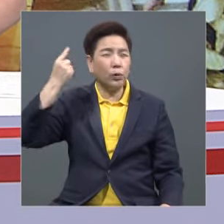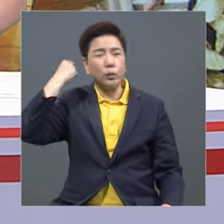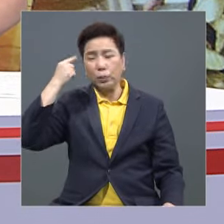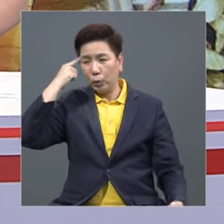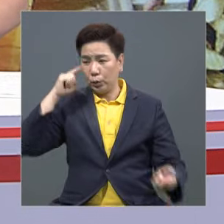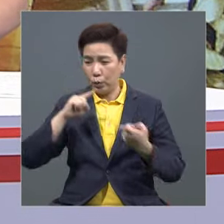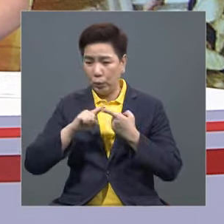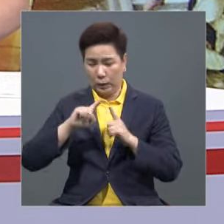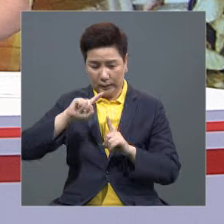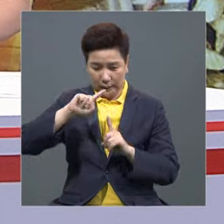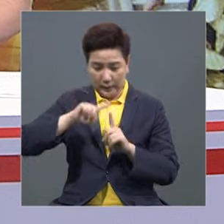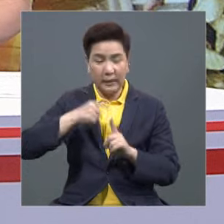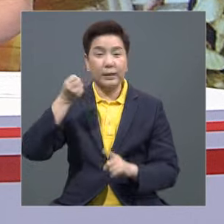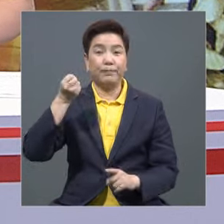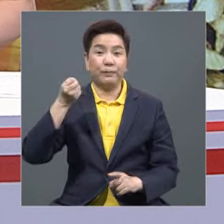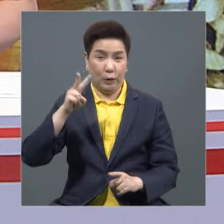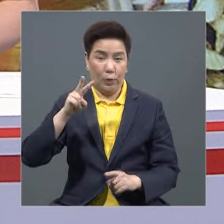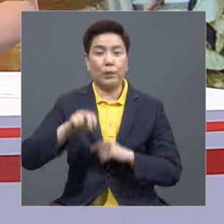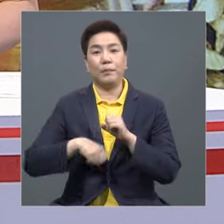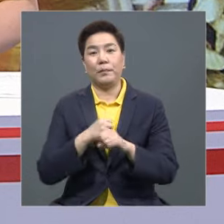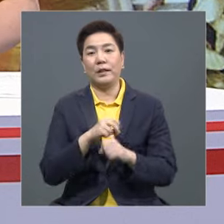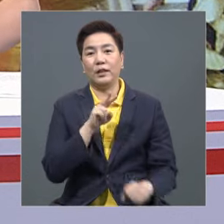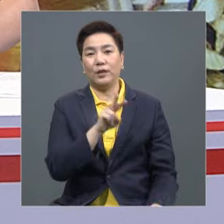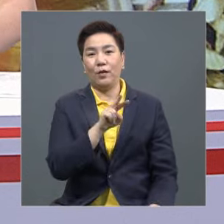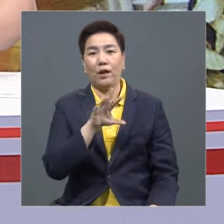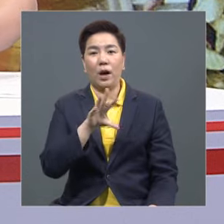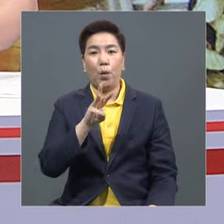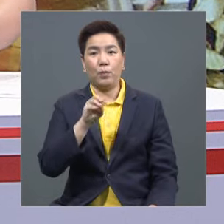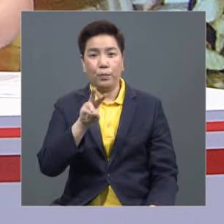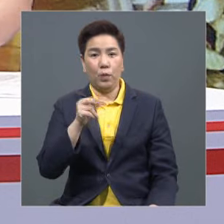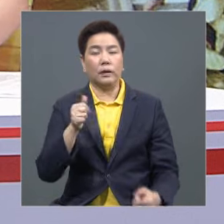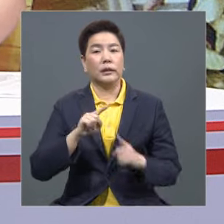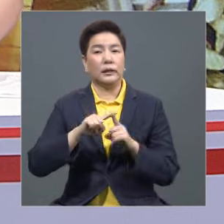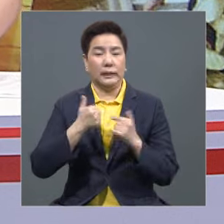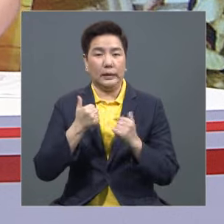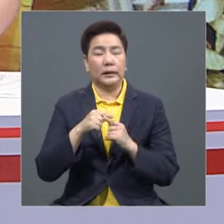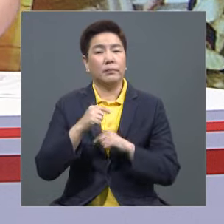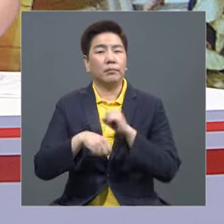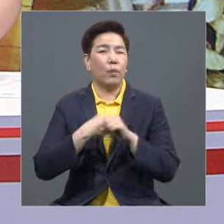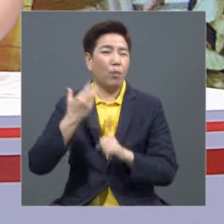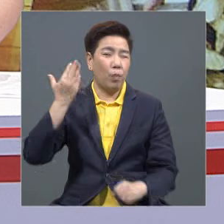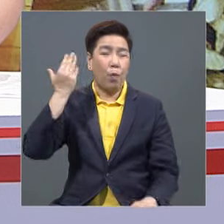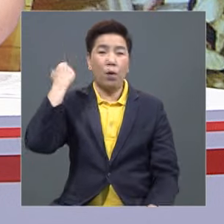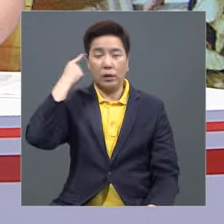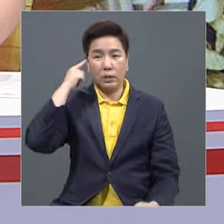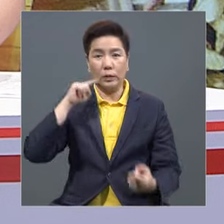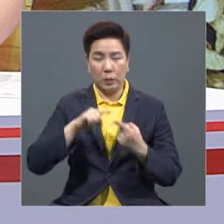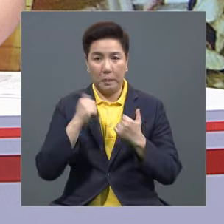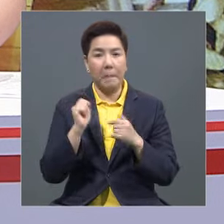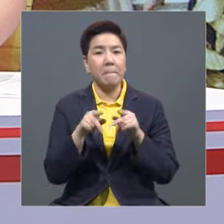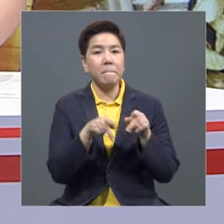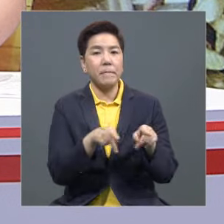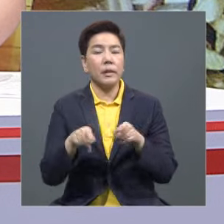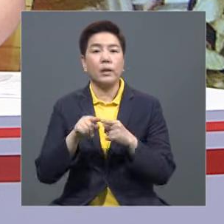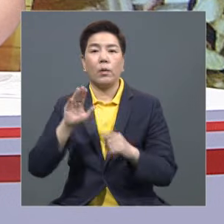คราวเดือนธันวาคม2562 12ธันวาคม 2562นะครับครั้งนั้นเป็นการ